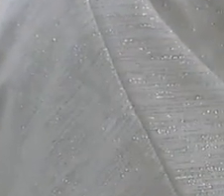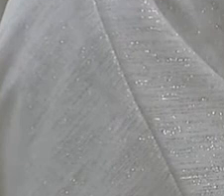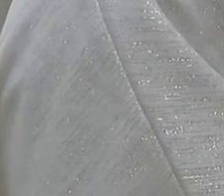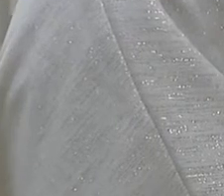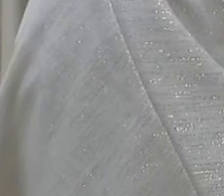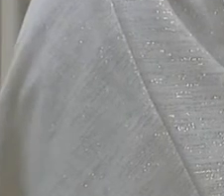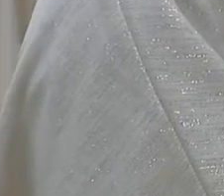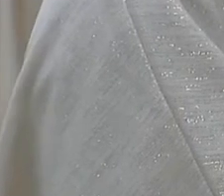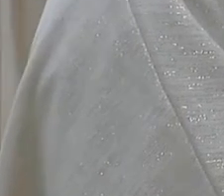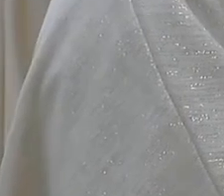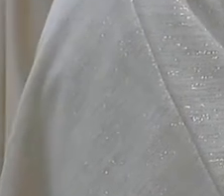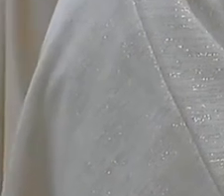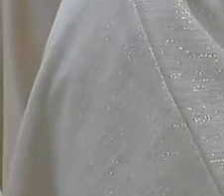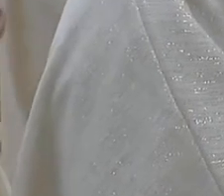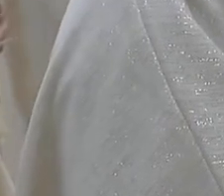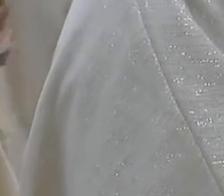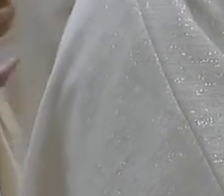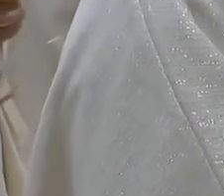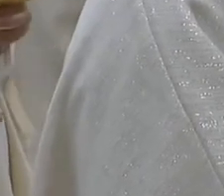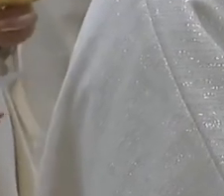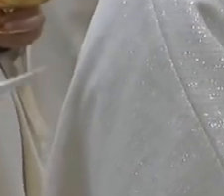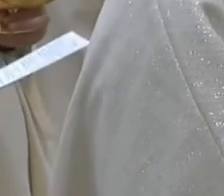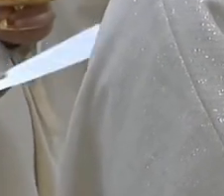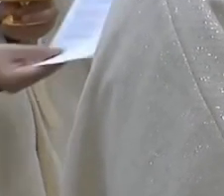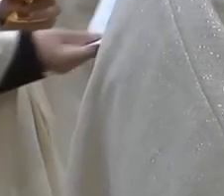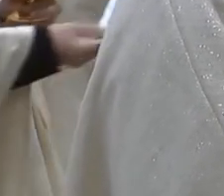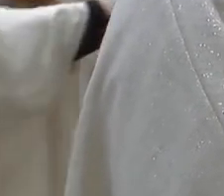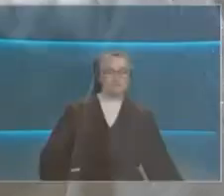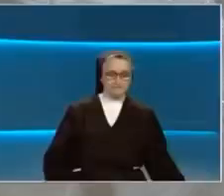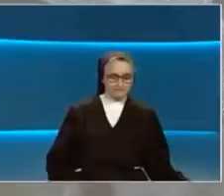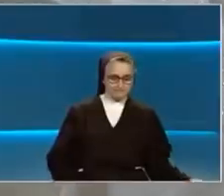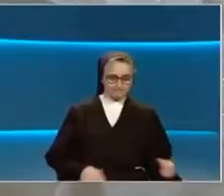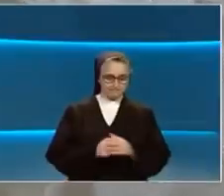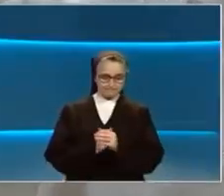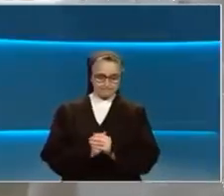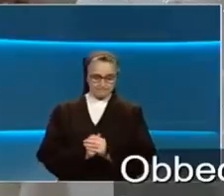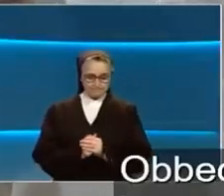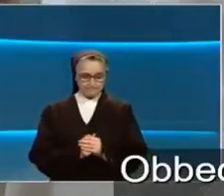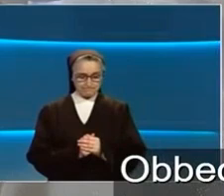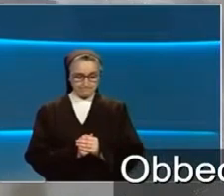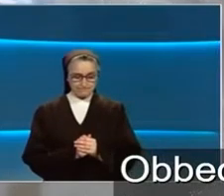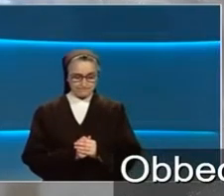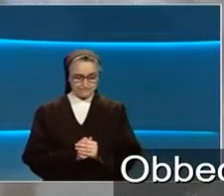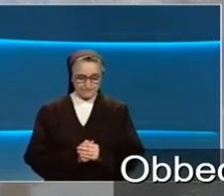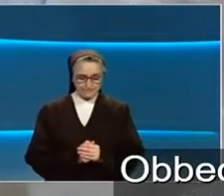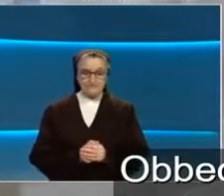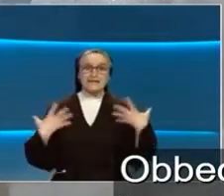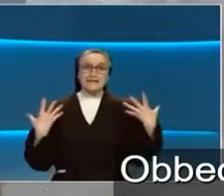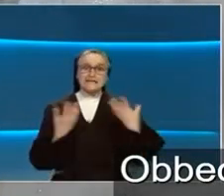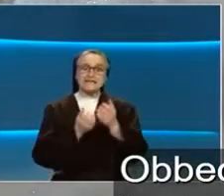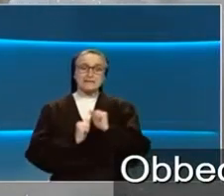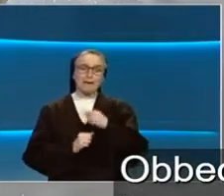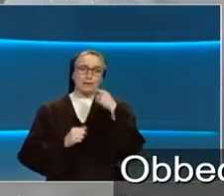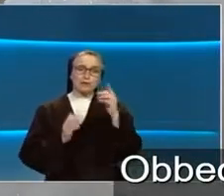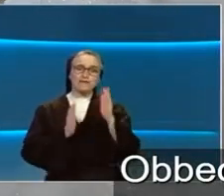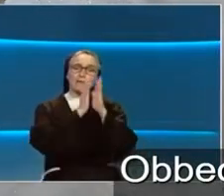Precepti salutaribus moniti et divina institutione formati audemus dicere.